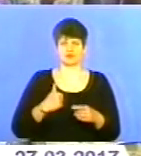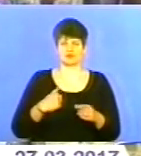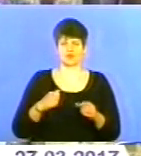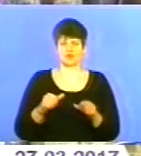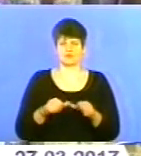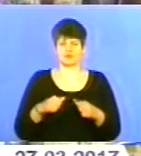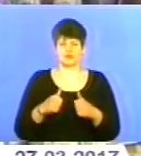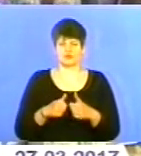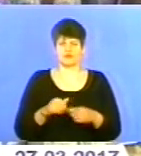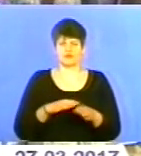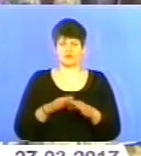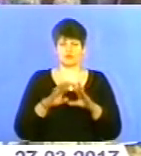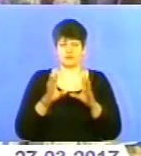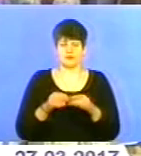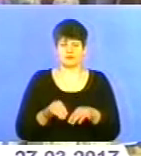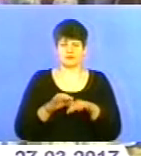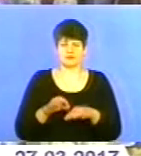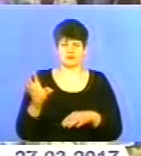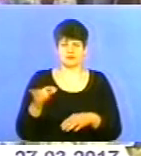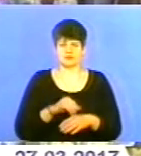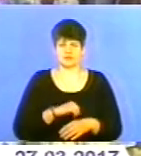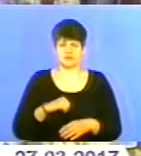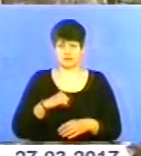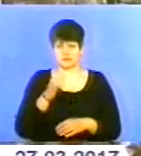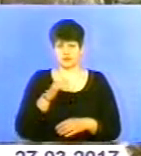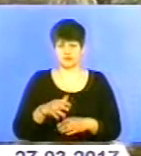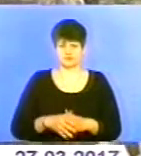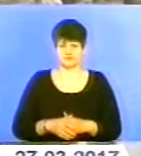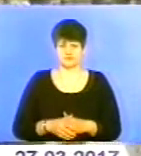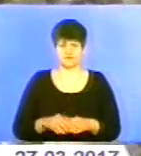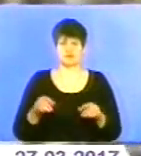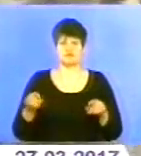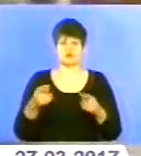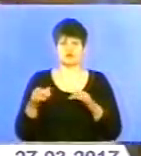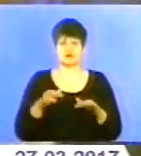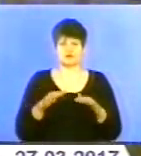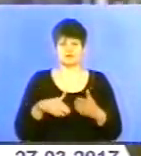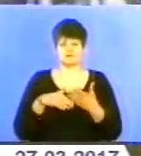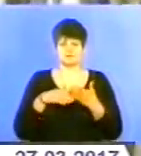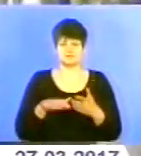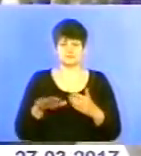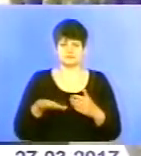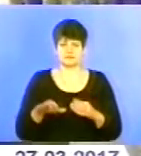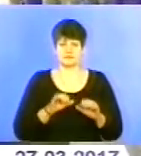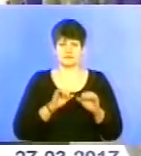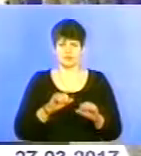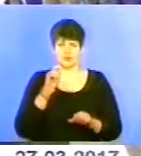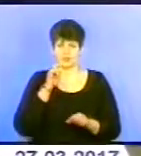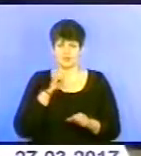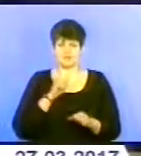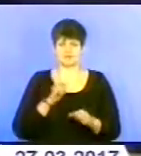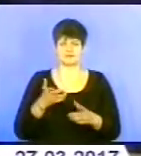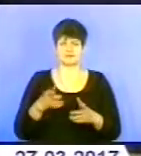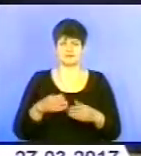повному об'ємі ми провести самі самостійно такі заняття не можемо. Створення руху сприяння територіальній обороні України